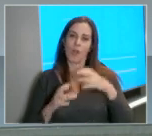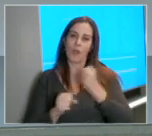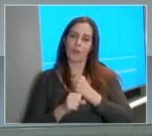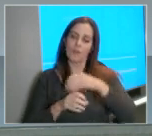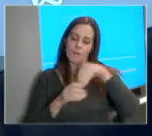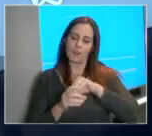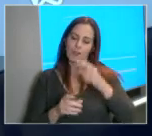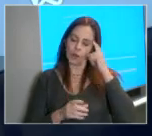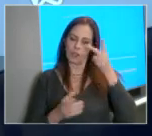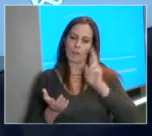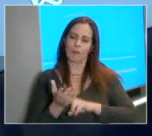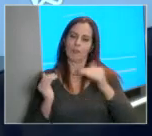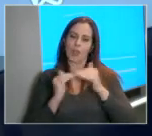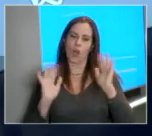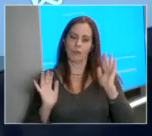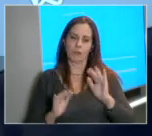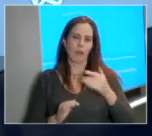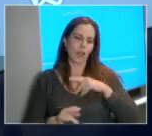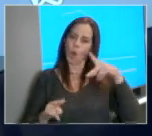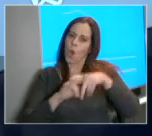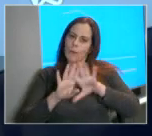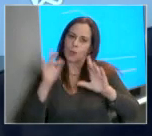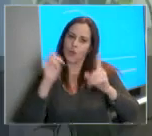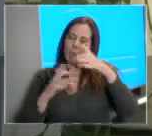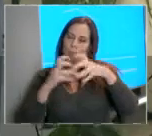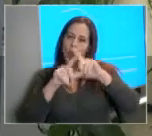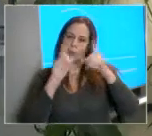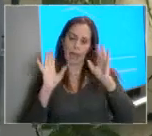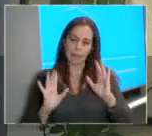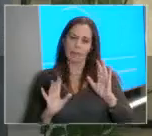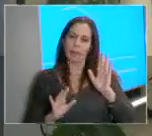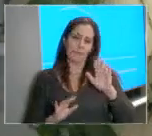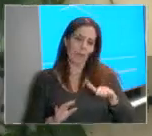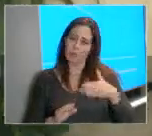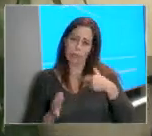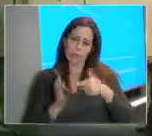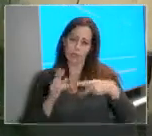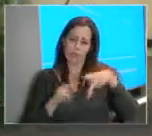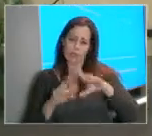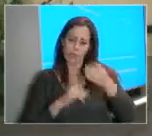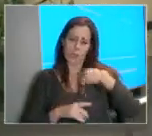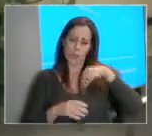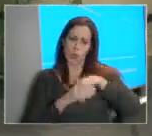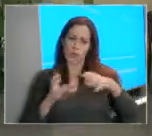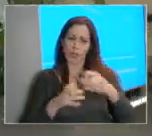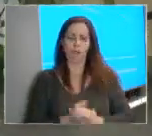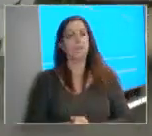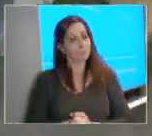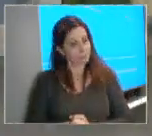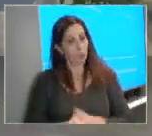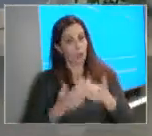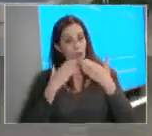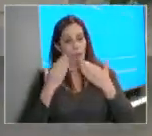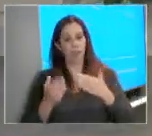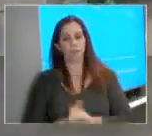מתנהלת בפנים, איך שהיא חושבת לנכון. אנחנו לא מתערבים במה שקורה במפלגות אחרות, וגם אין שום סיבה שיתערבו במה שקורה אצלנו. חבר הכנסת אלכס קושניר, תודה